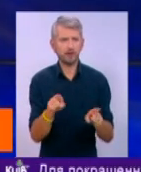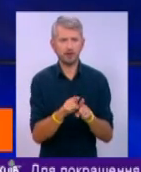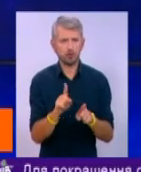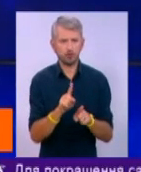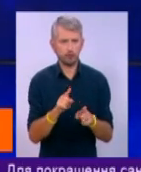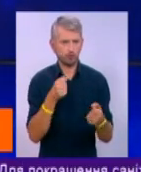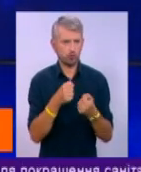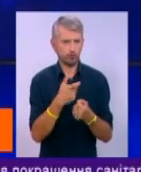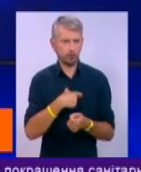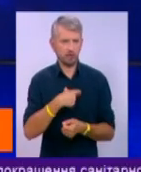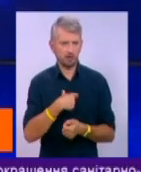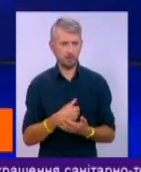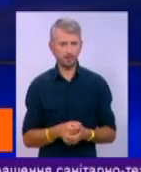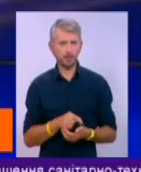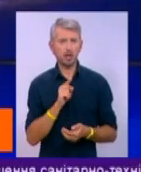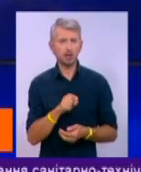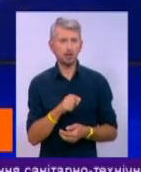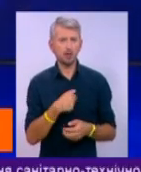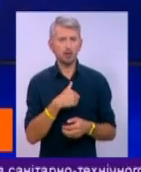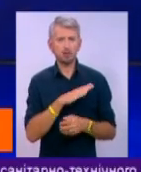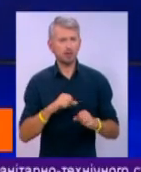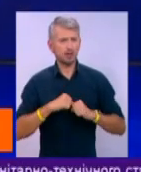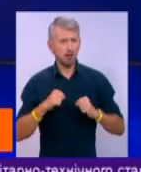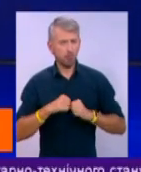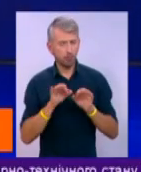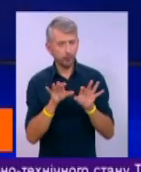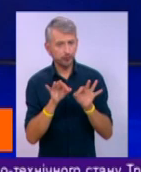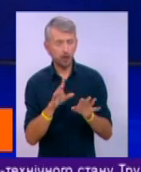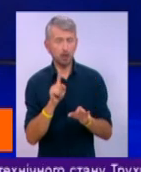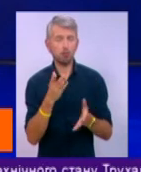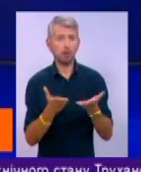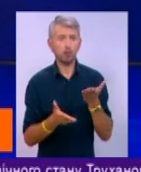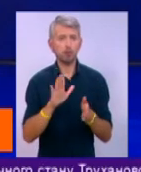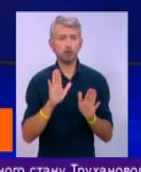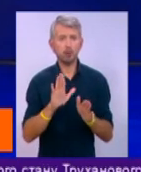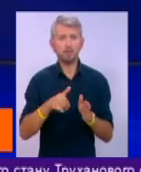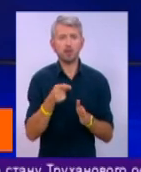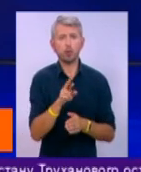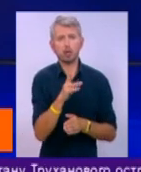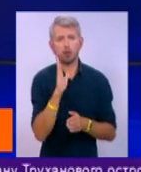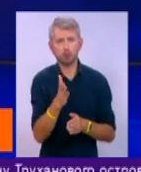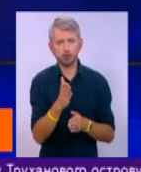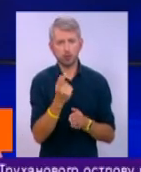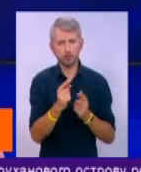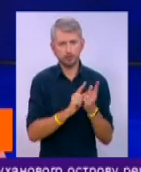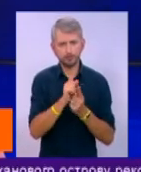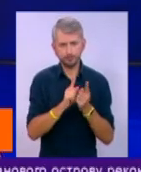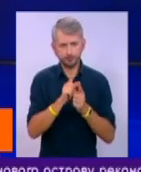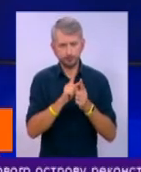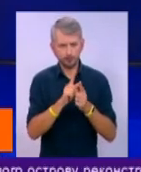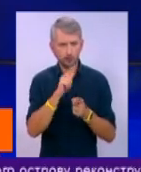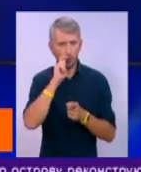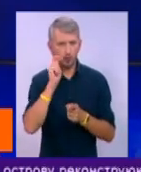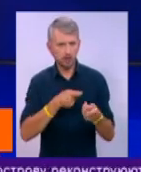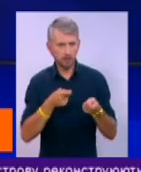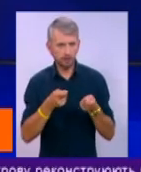себе. Тому їм, ну, ми намагаємося зараз доносити, але, мабуть, лише після того, як буде там трошечки переформатована українська влада, тоді